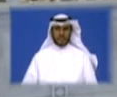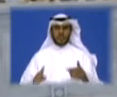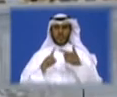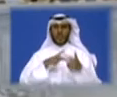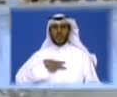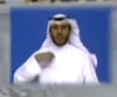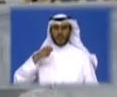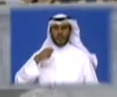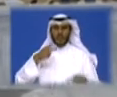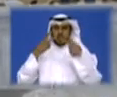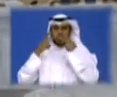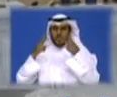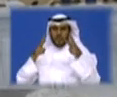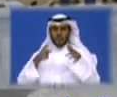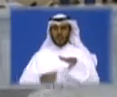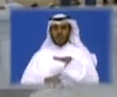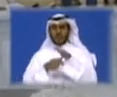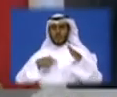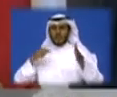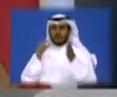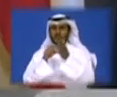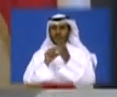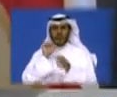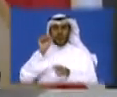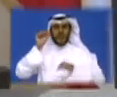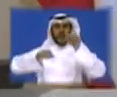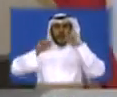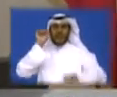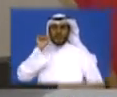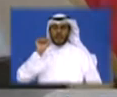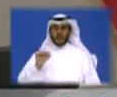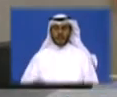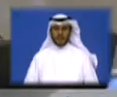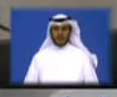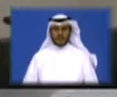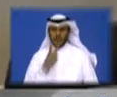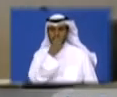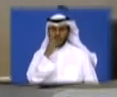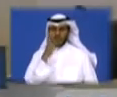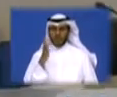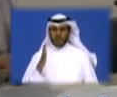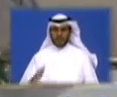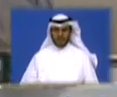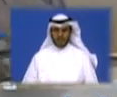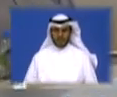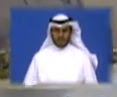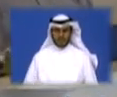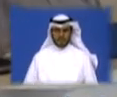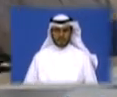ومجلس الوزراء يوافق على إطلاق قائد للعمل الإنساني شعارا للاحتفالات الوطنية لعام 2015.